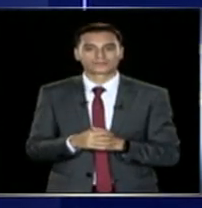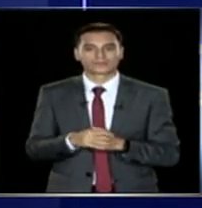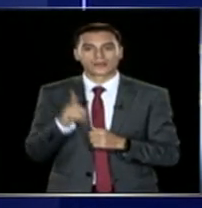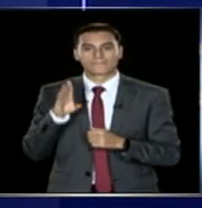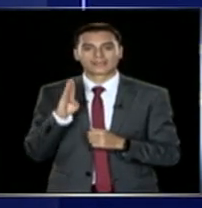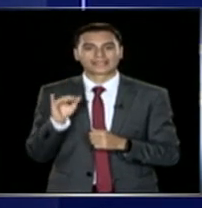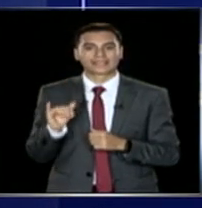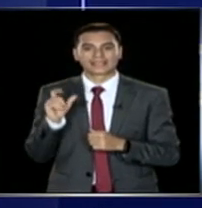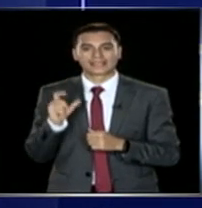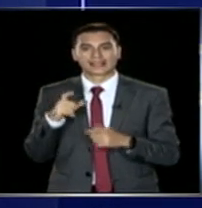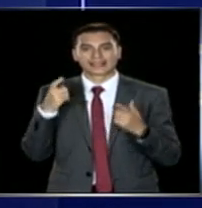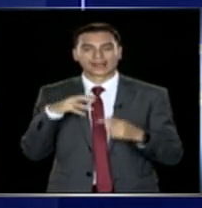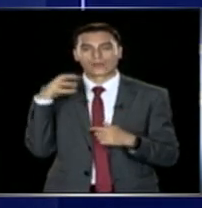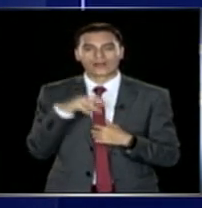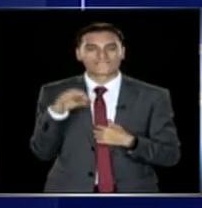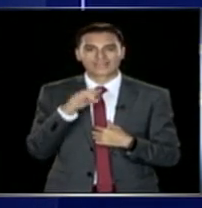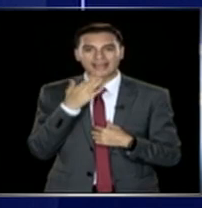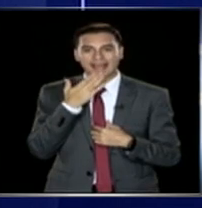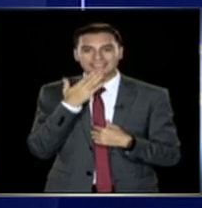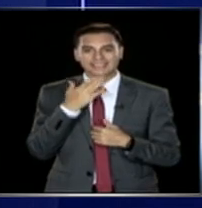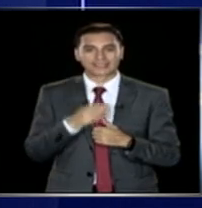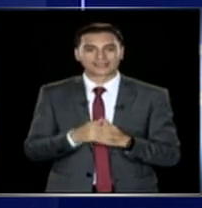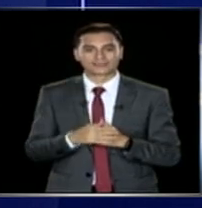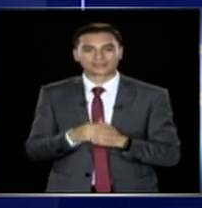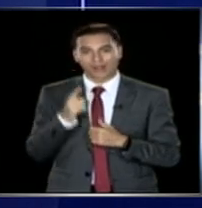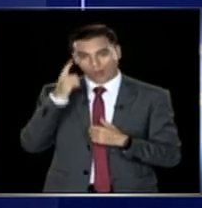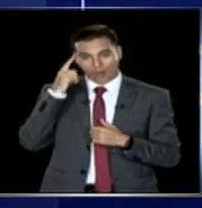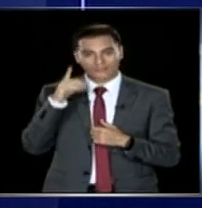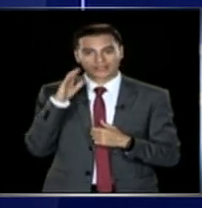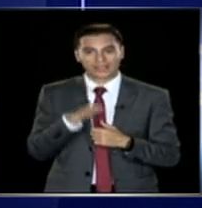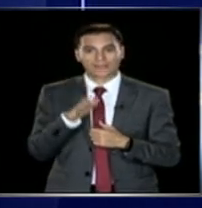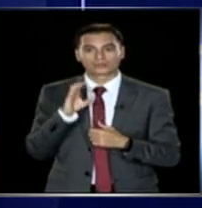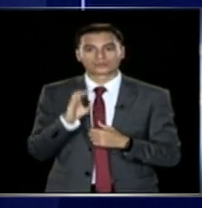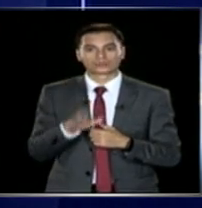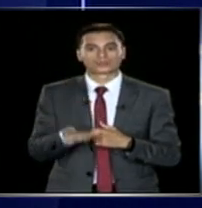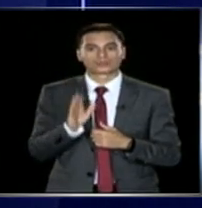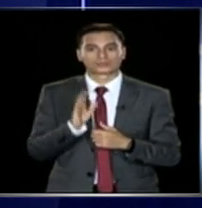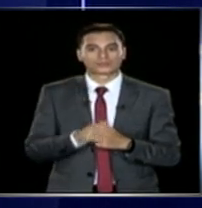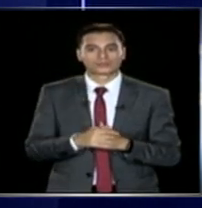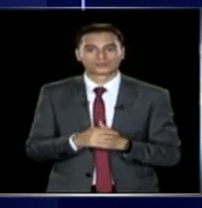بكين عاصمة إيه؟ دولة في آسيا. لو عارف الإجابة دوس على البازر.